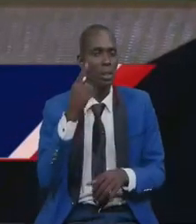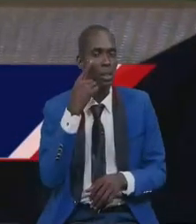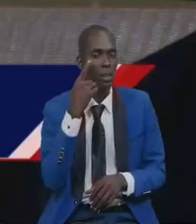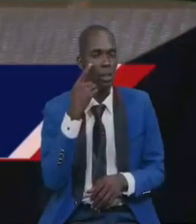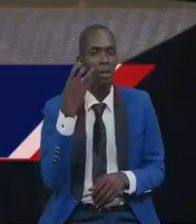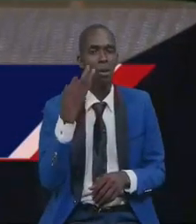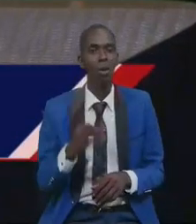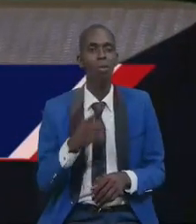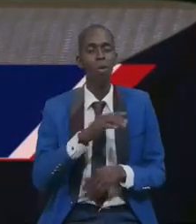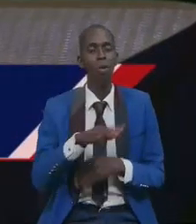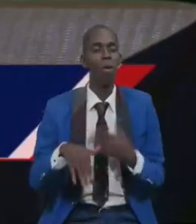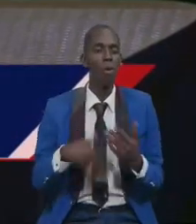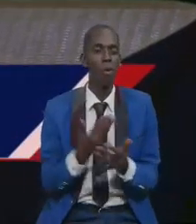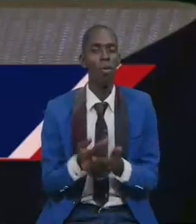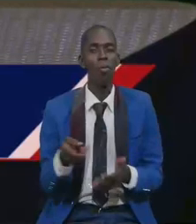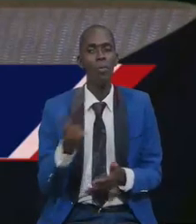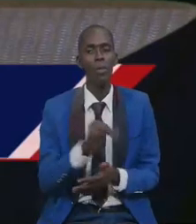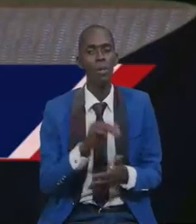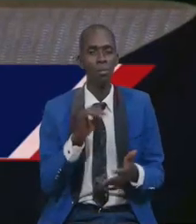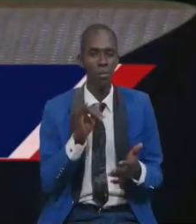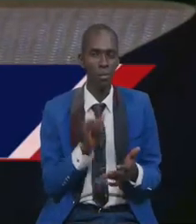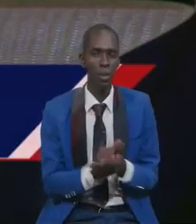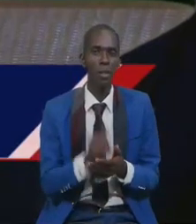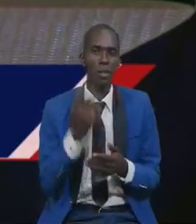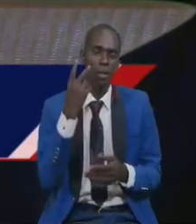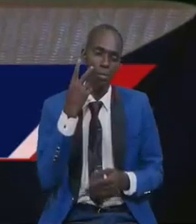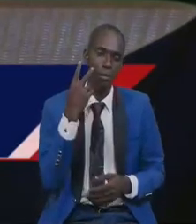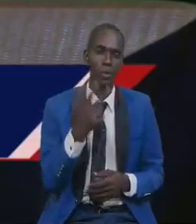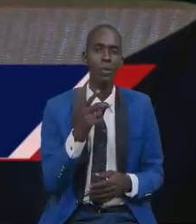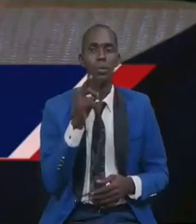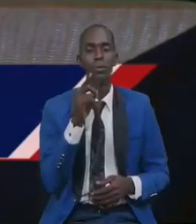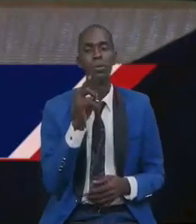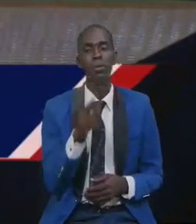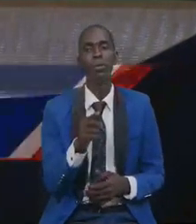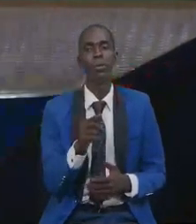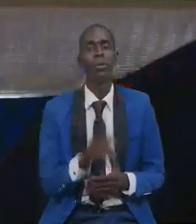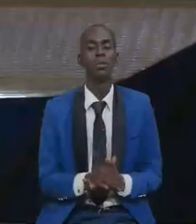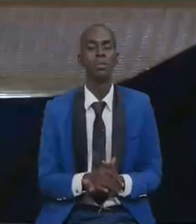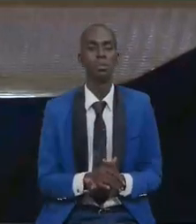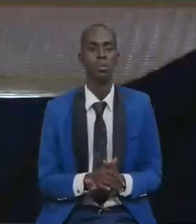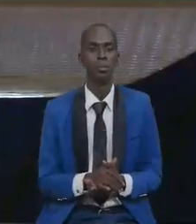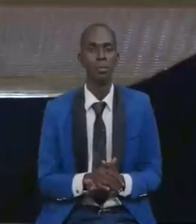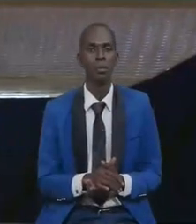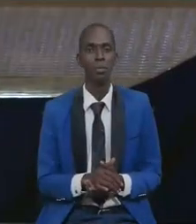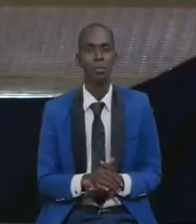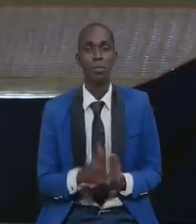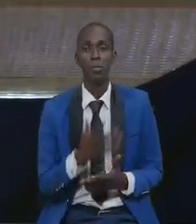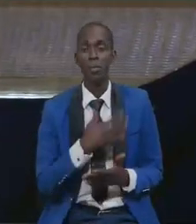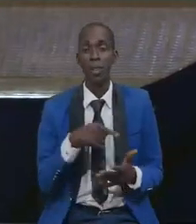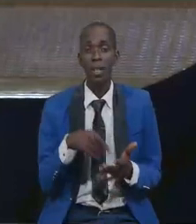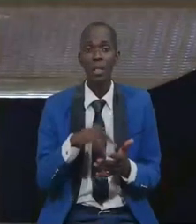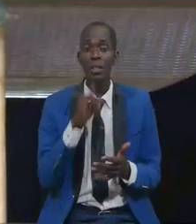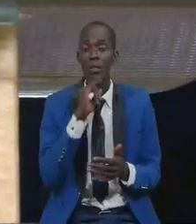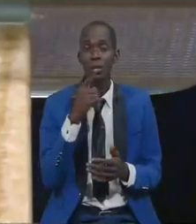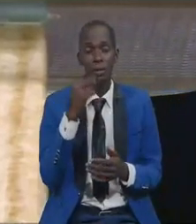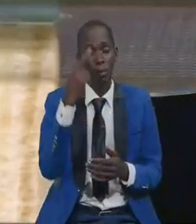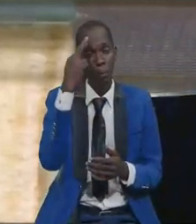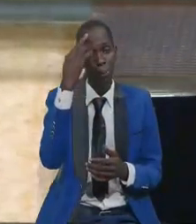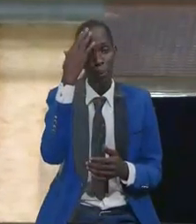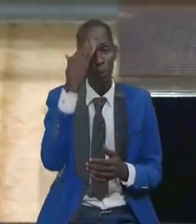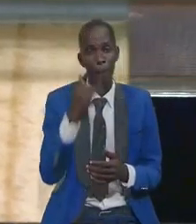ceux qui te regardent. Vous voyez, Ça, c'est la raison pour laquelle le Seigneur